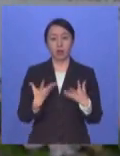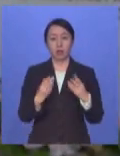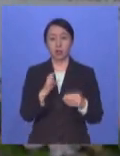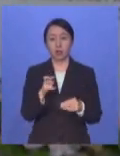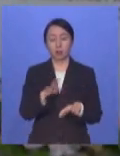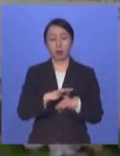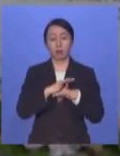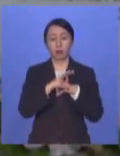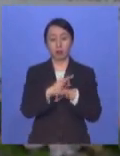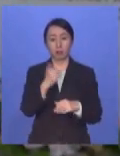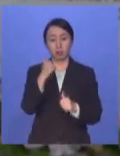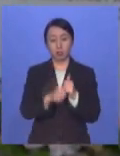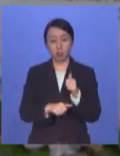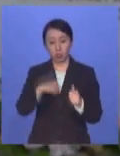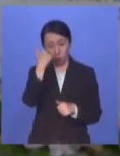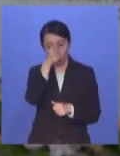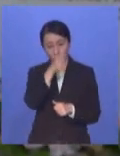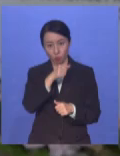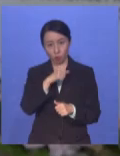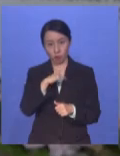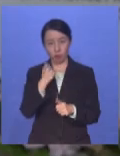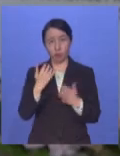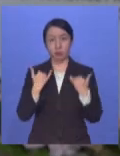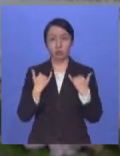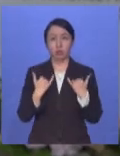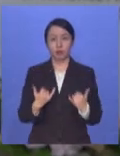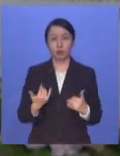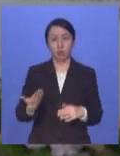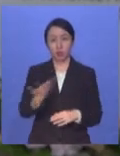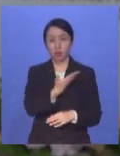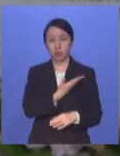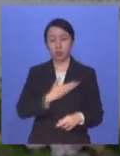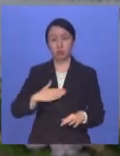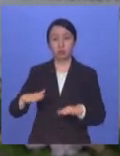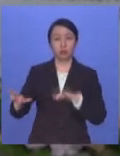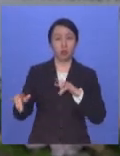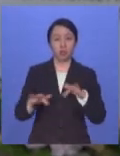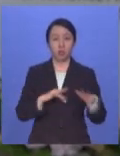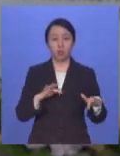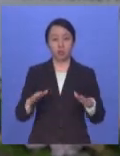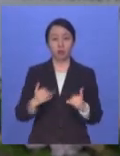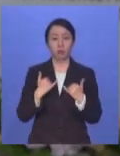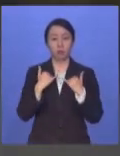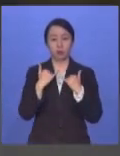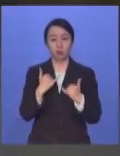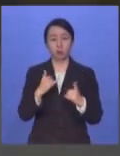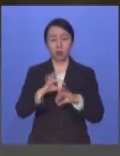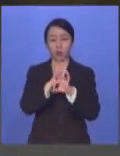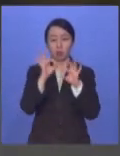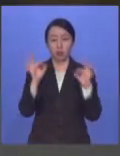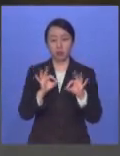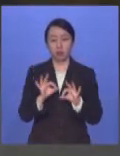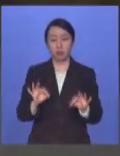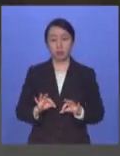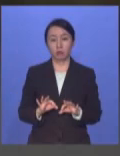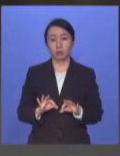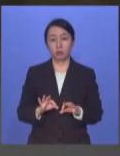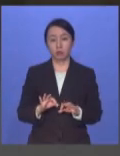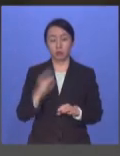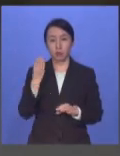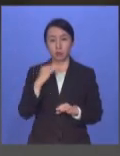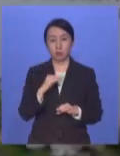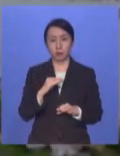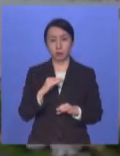проводится ежегодно. Сегодняшнее наше мероприятие больше будет посвящено искусству. В качестве